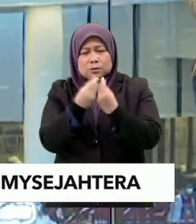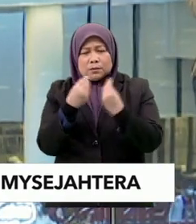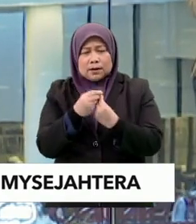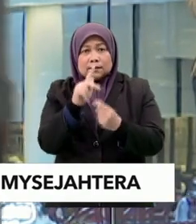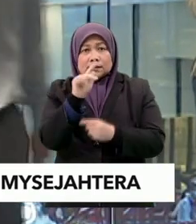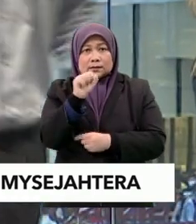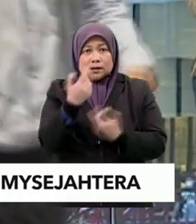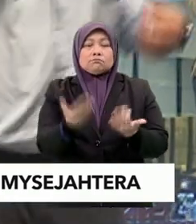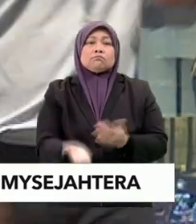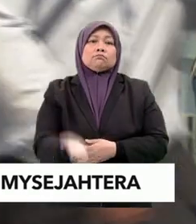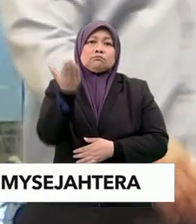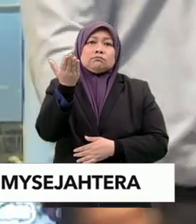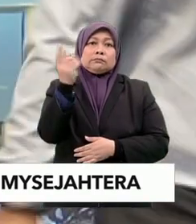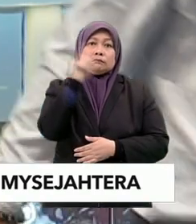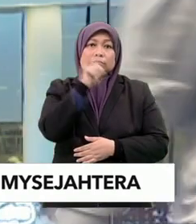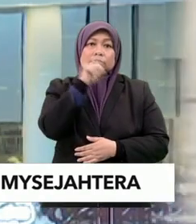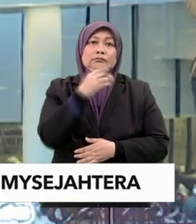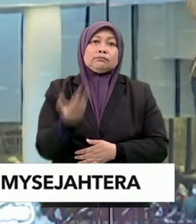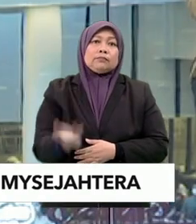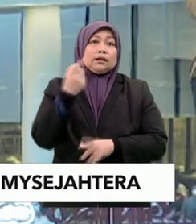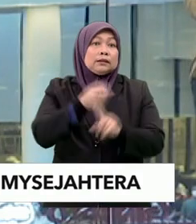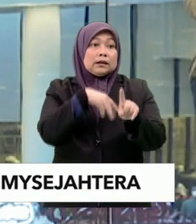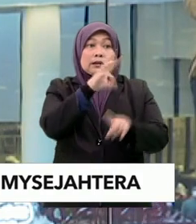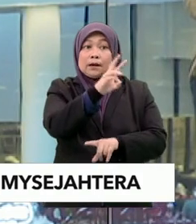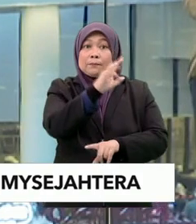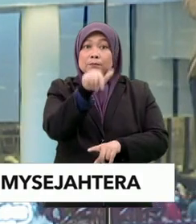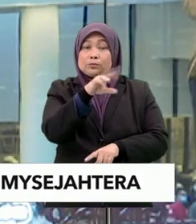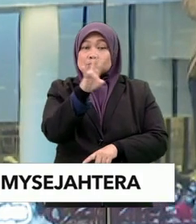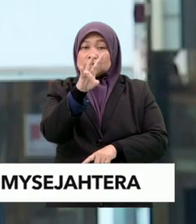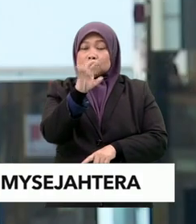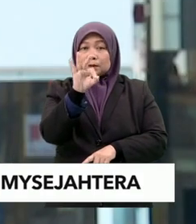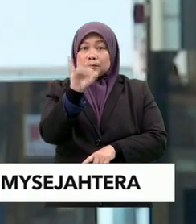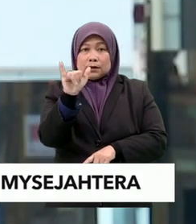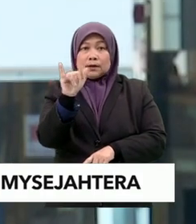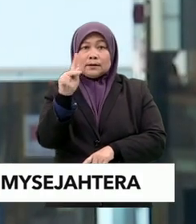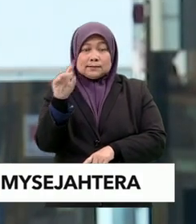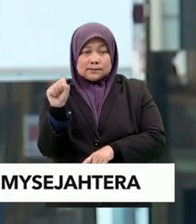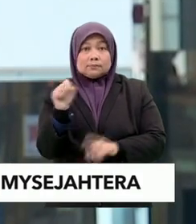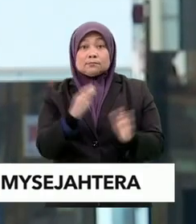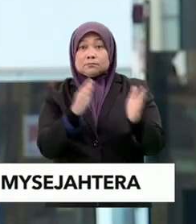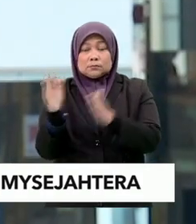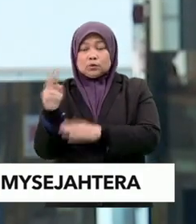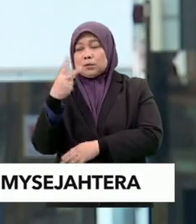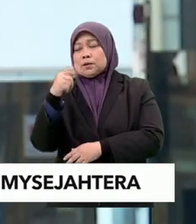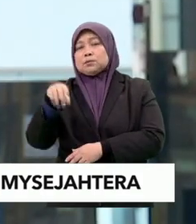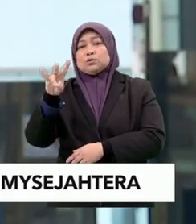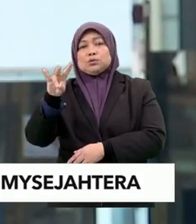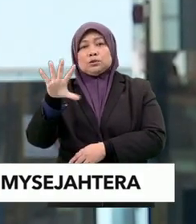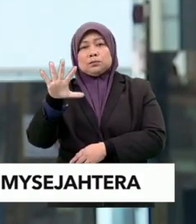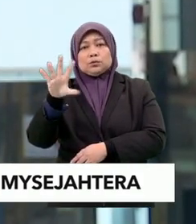di negara ini menunjukkan peningkatan daripada 6796 kes kepada